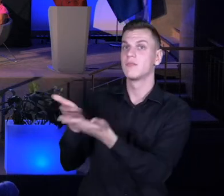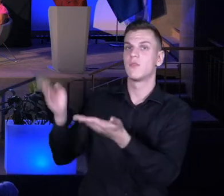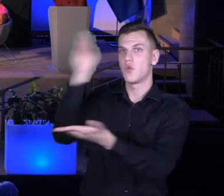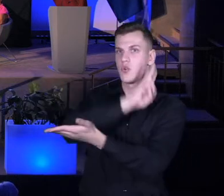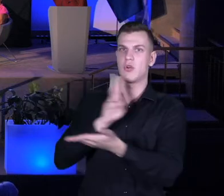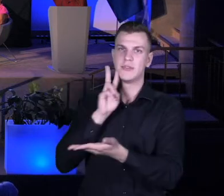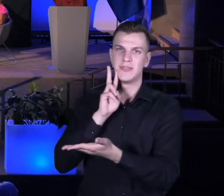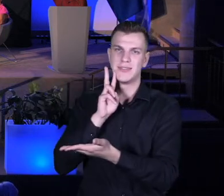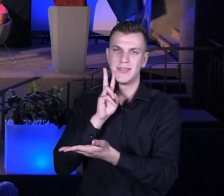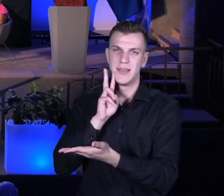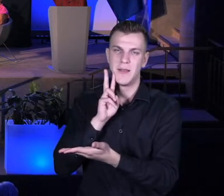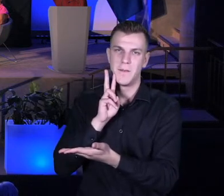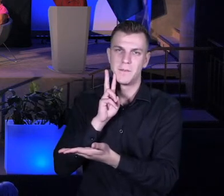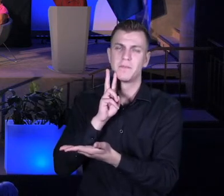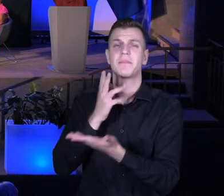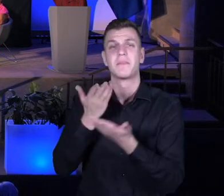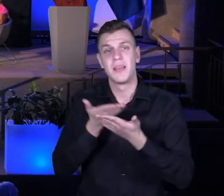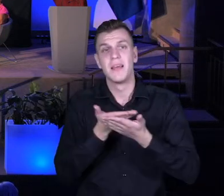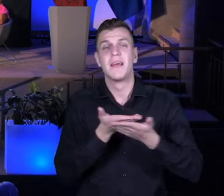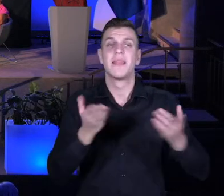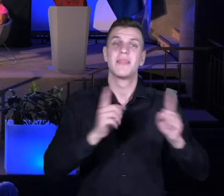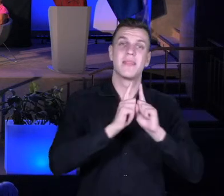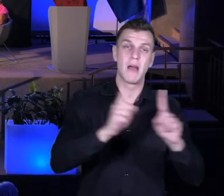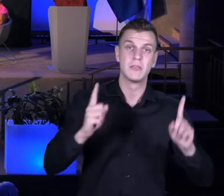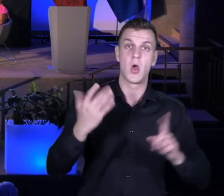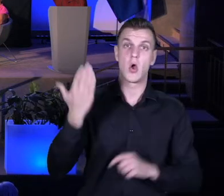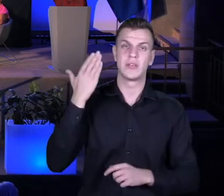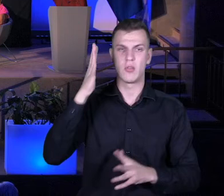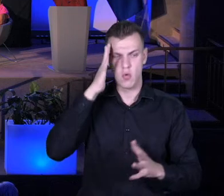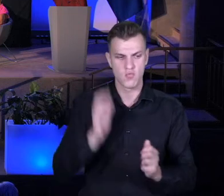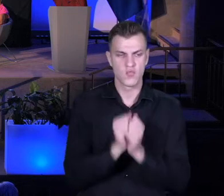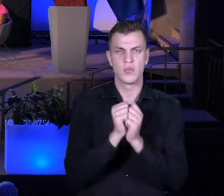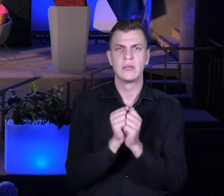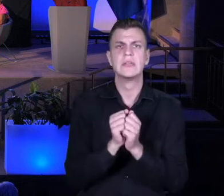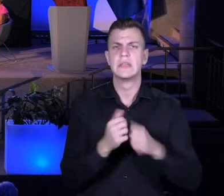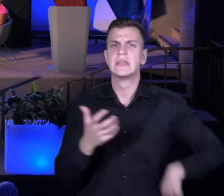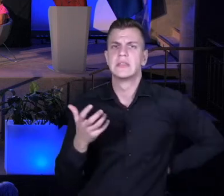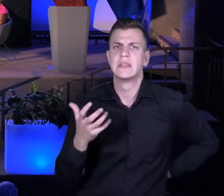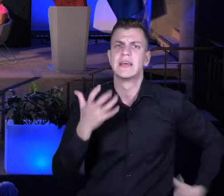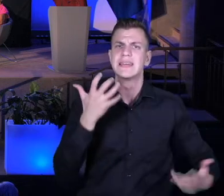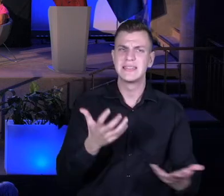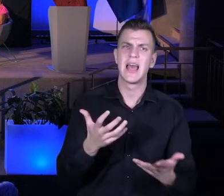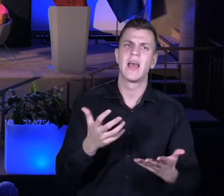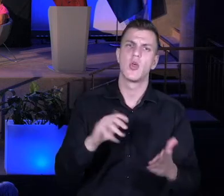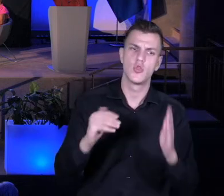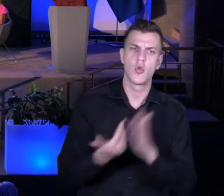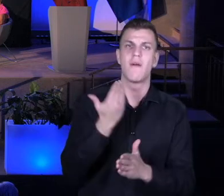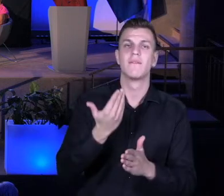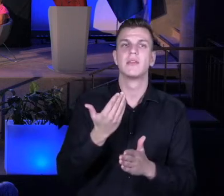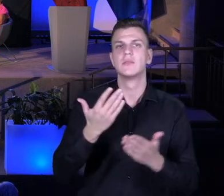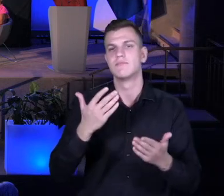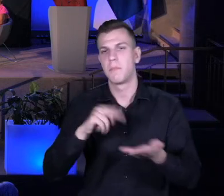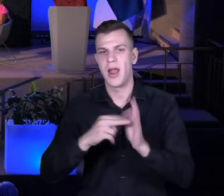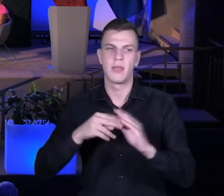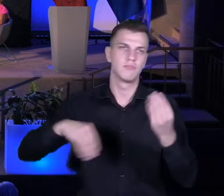w ostatnim czasie sami wpadli na pomysł, że chcieliby zrobić nową aranżację w pokojach